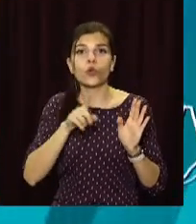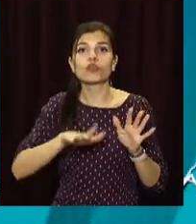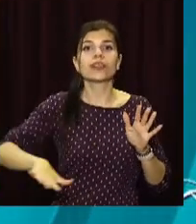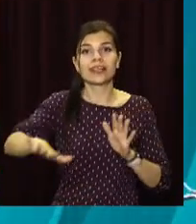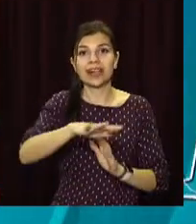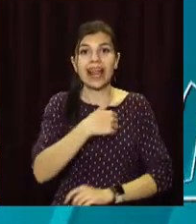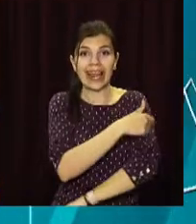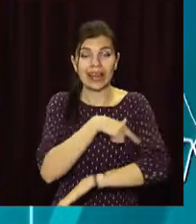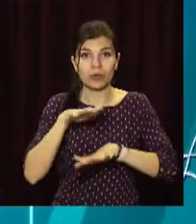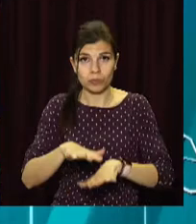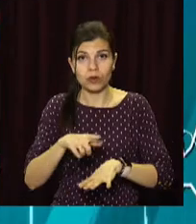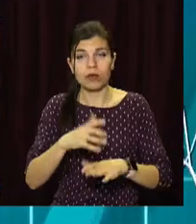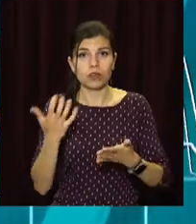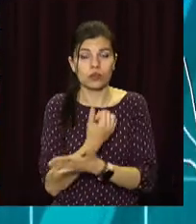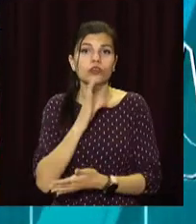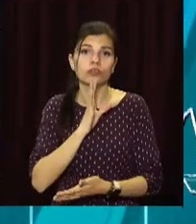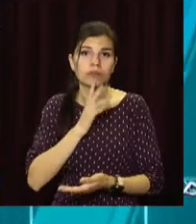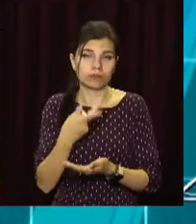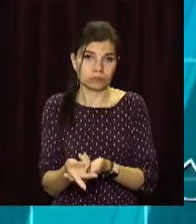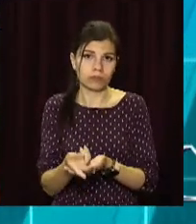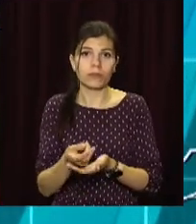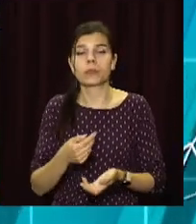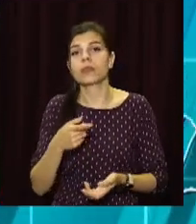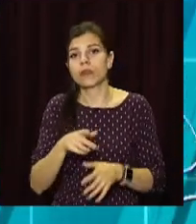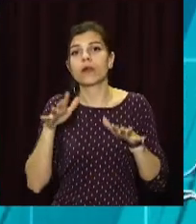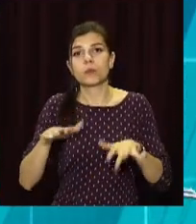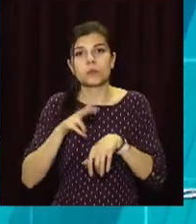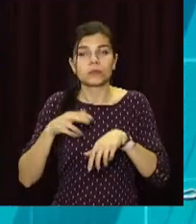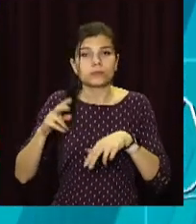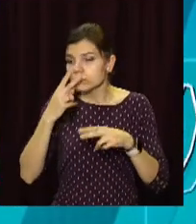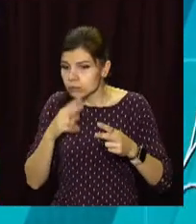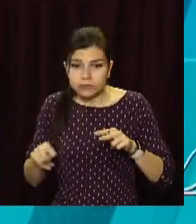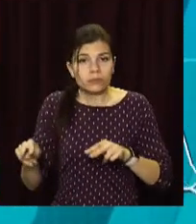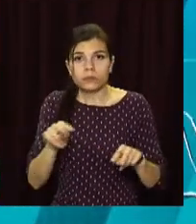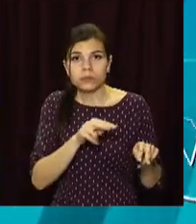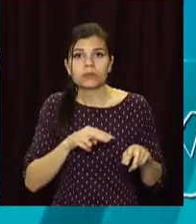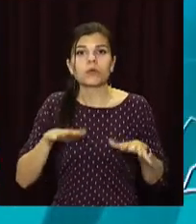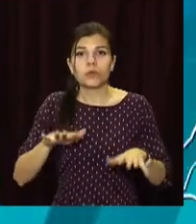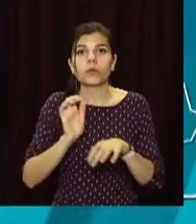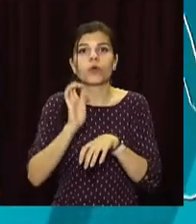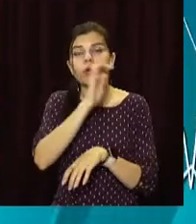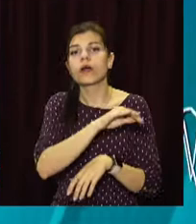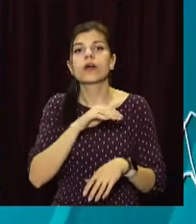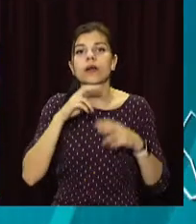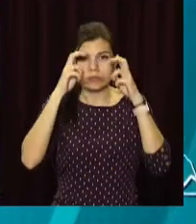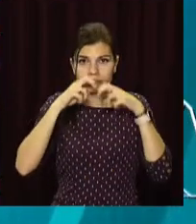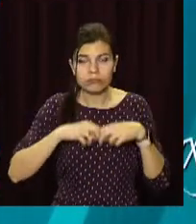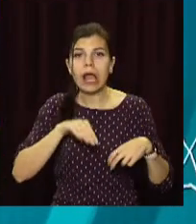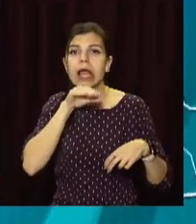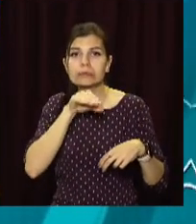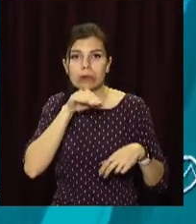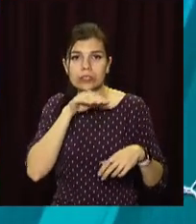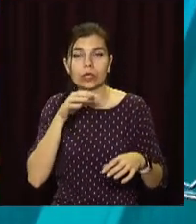території однієї з лікарень виявлено тіло жінки. На місці працювали правоохоронці. Зараз її тіло направлено на проведення судово-медичної